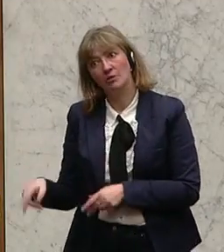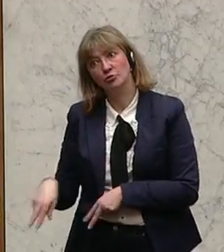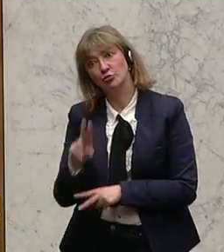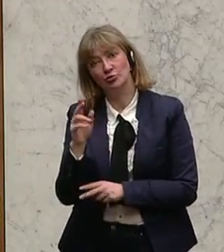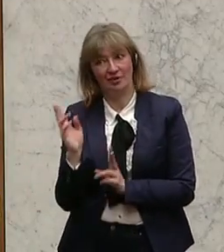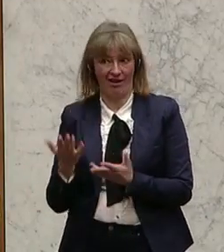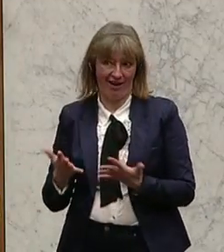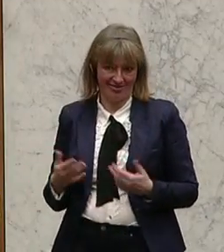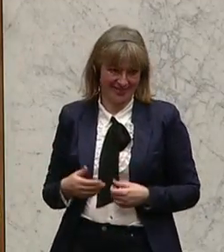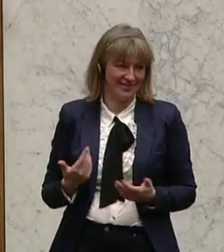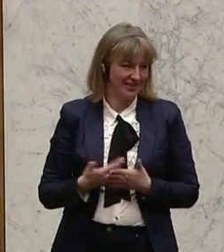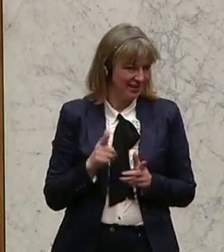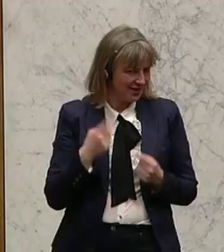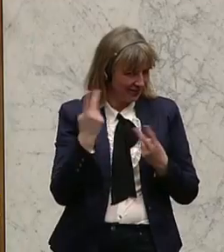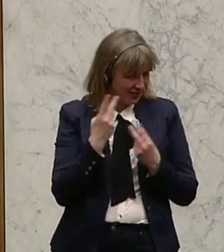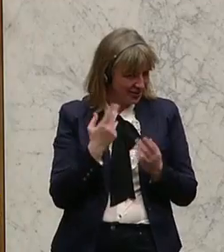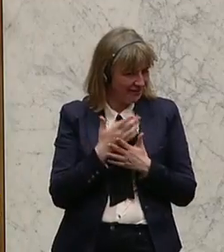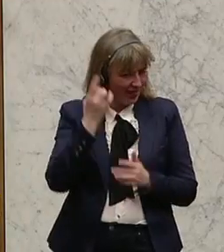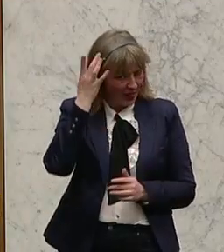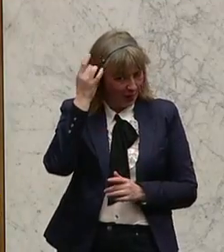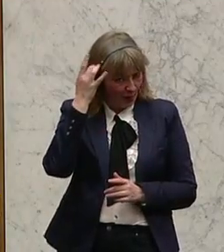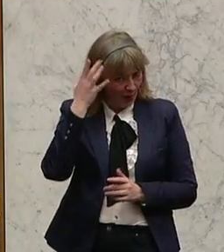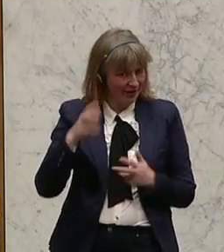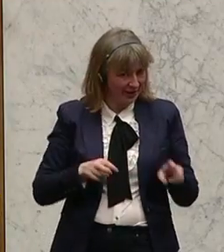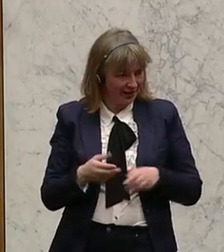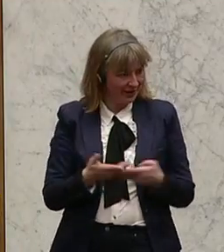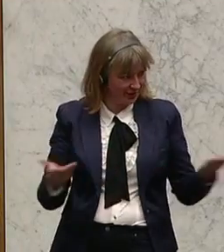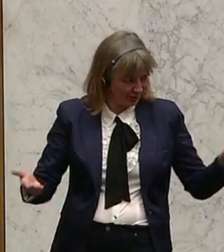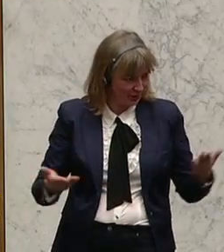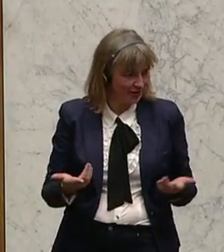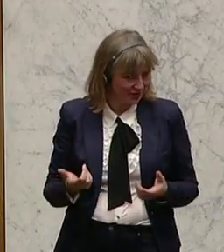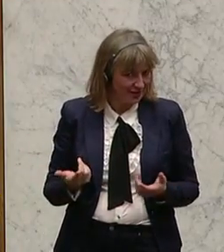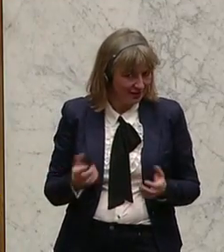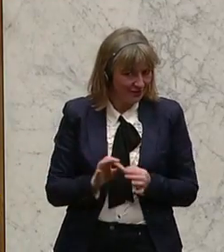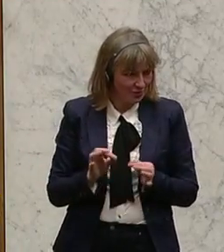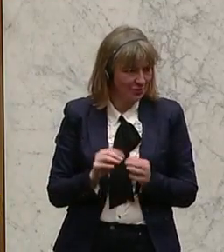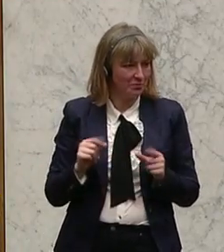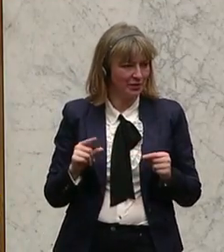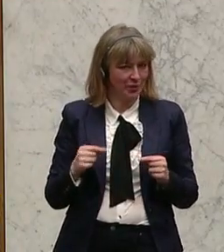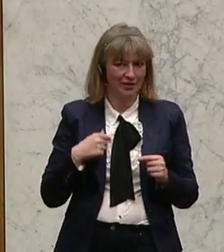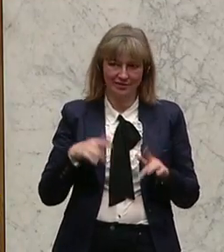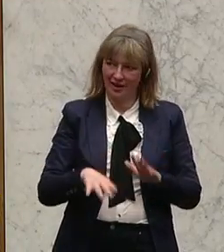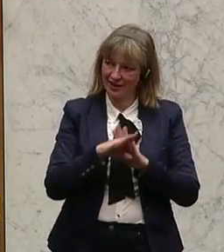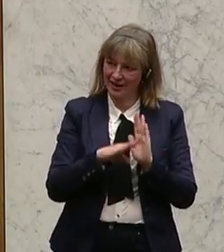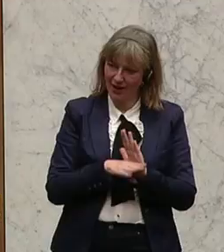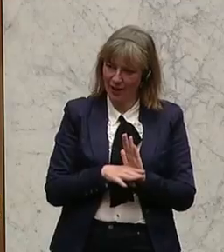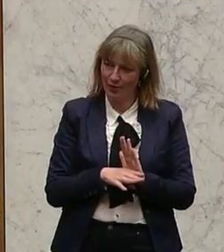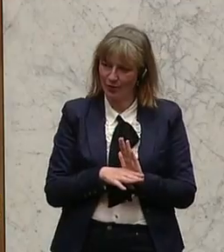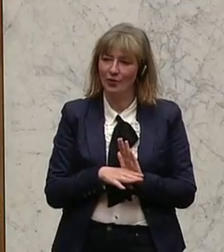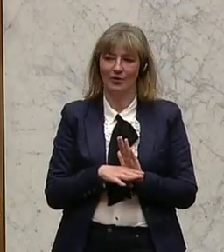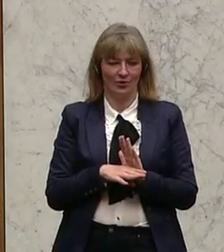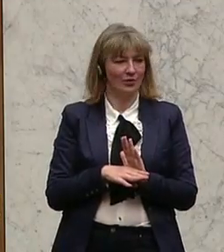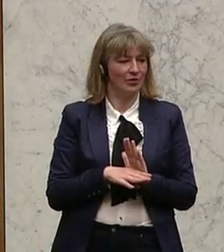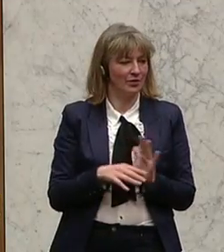zurückzuschicken. Nur, dass man mal ein bisschen versteht, wie die Logik dieser Regierung funktioniert. Das heißt, wir schaffen eine Regelung, wo